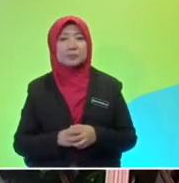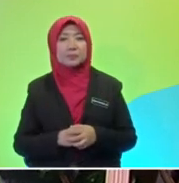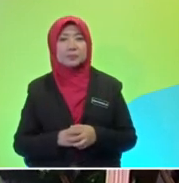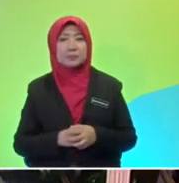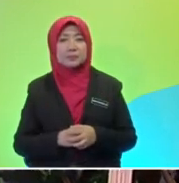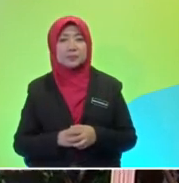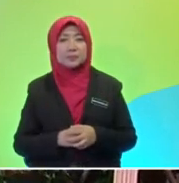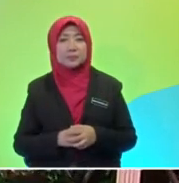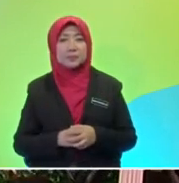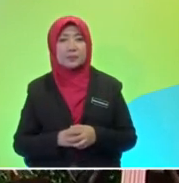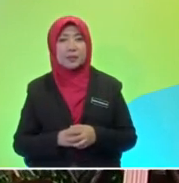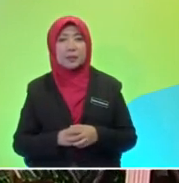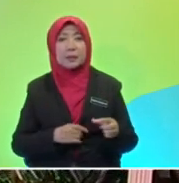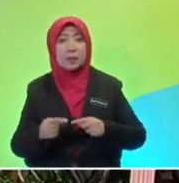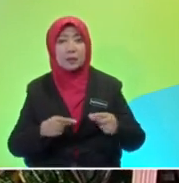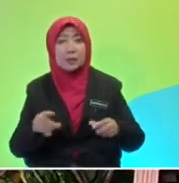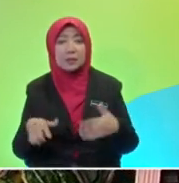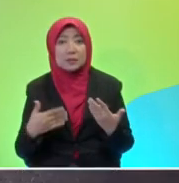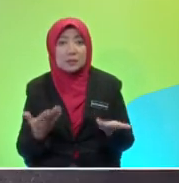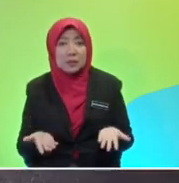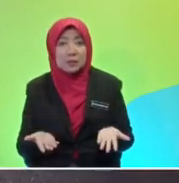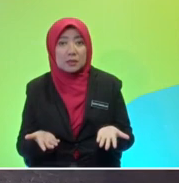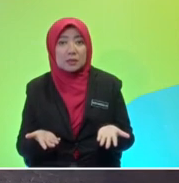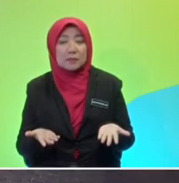ayo anak bapak pergerakan kecil